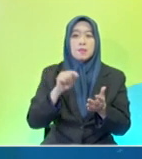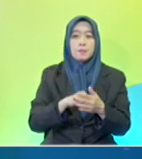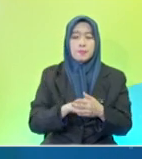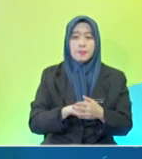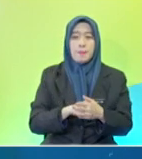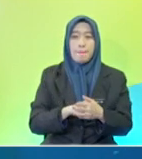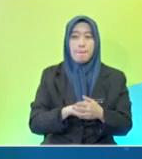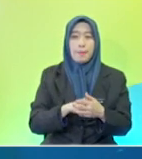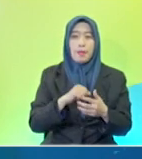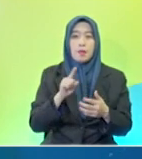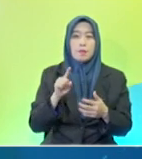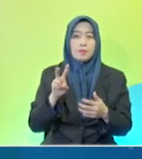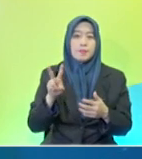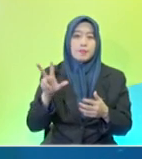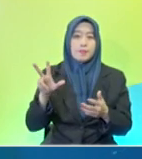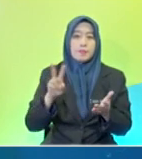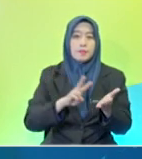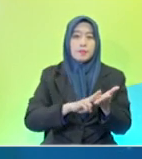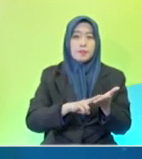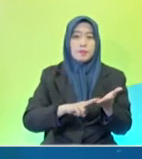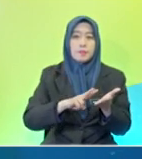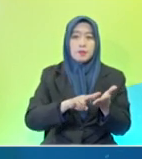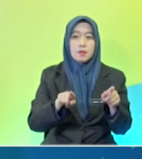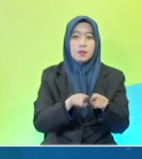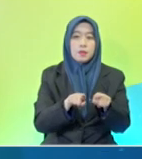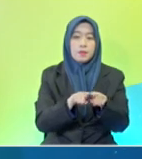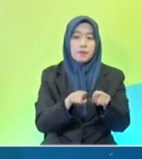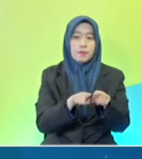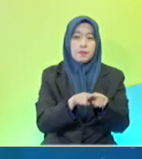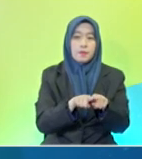Okey, baca. Satu, dua, tiga.